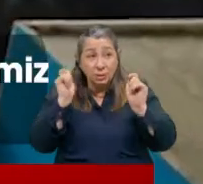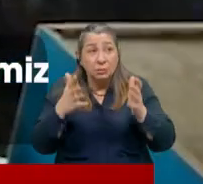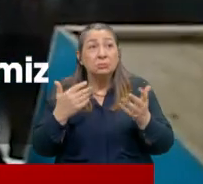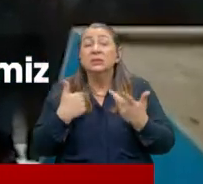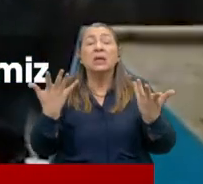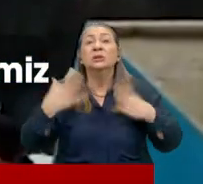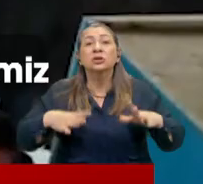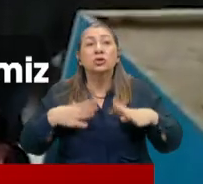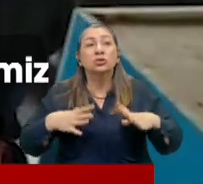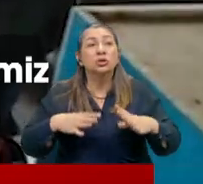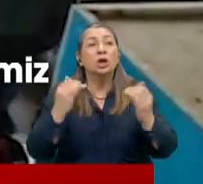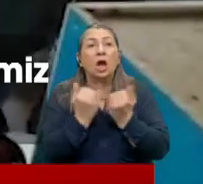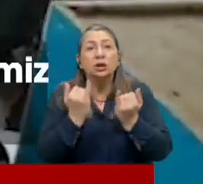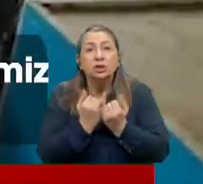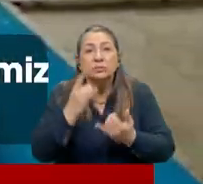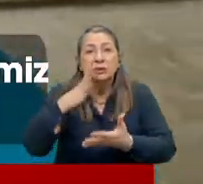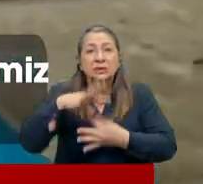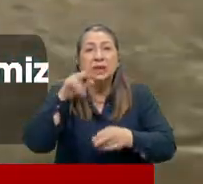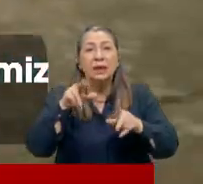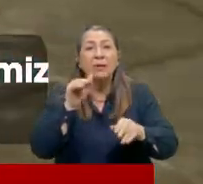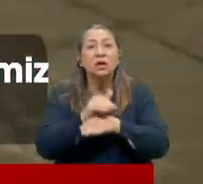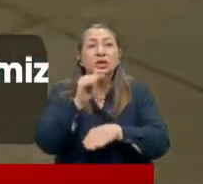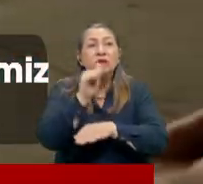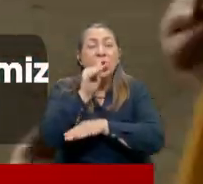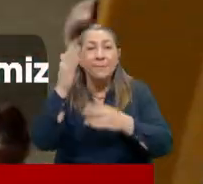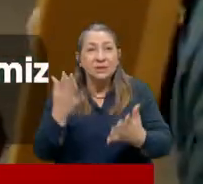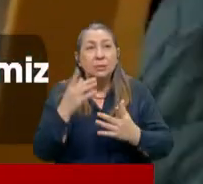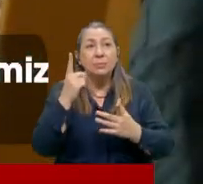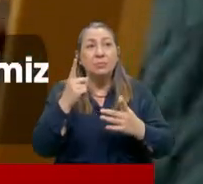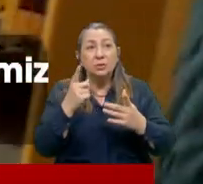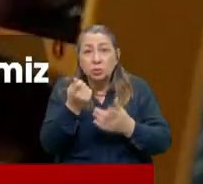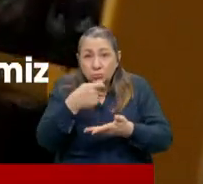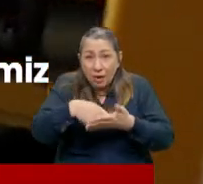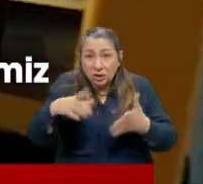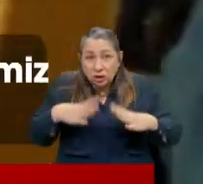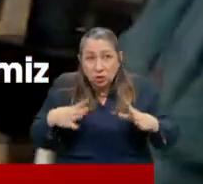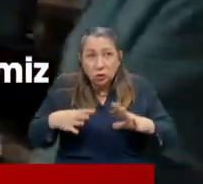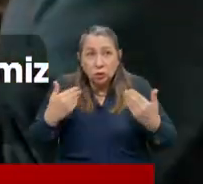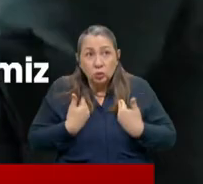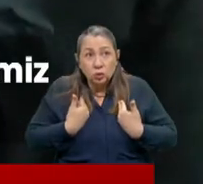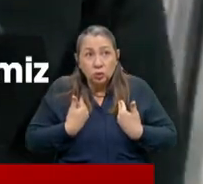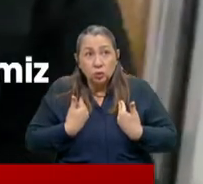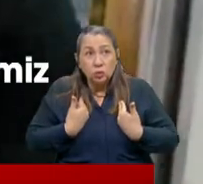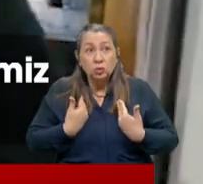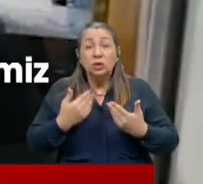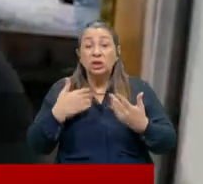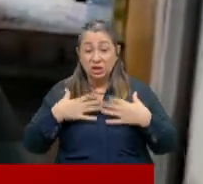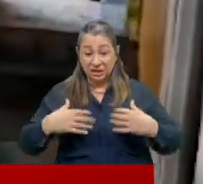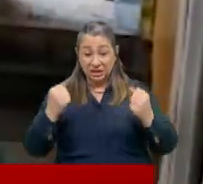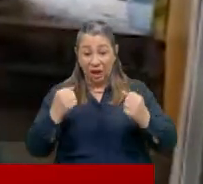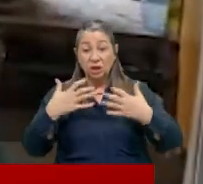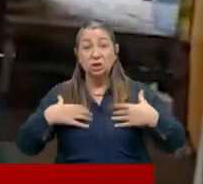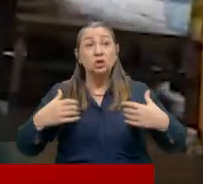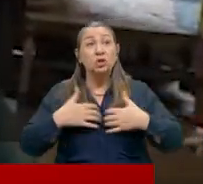ne istiyoruz? Kardeşim insanca yaşayabileceğimiz bir ücret istiyoruz. Doğru düzgün iş sağlığı, iş